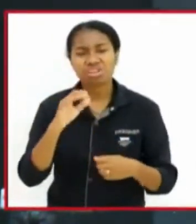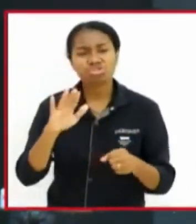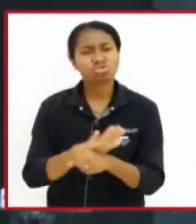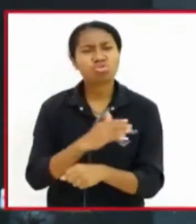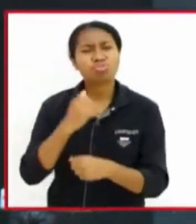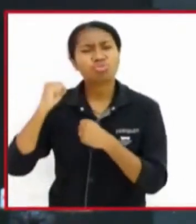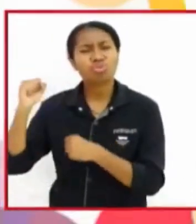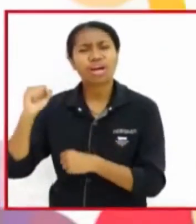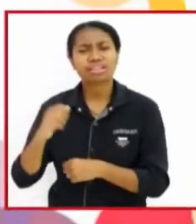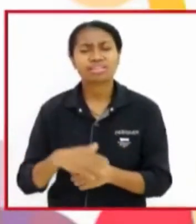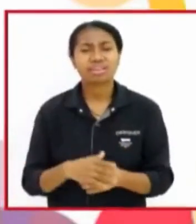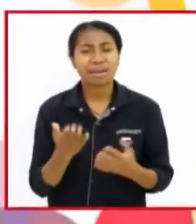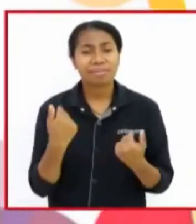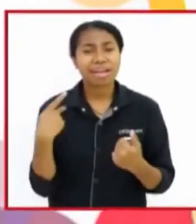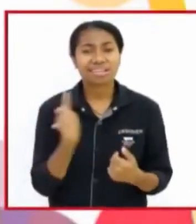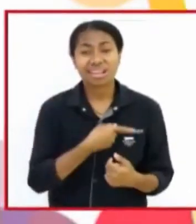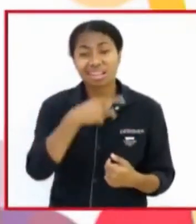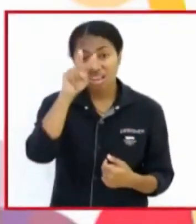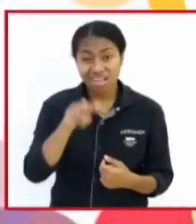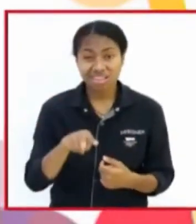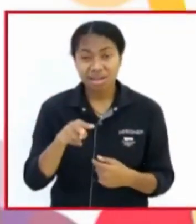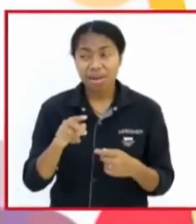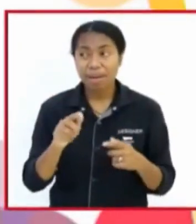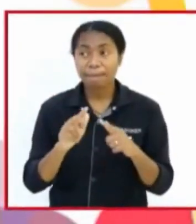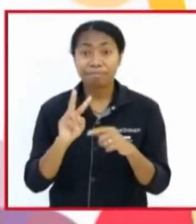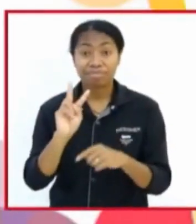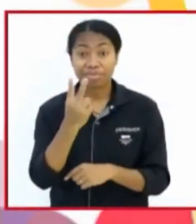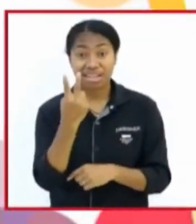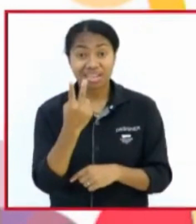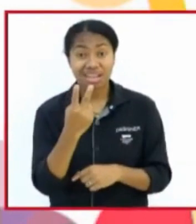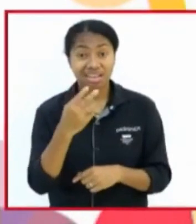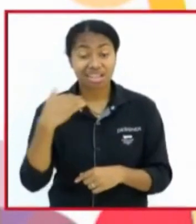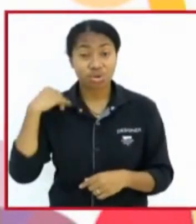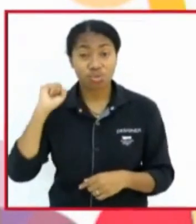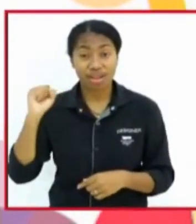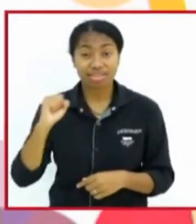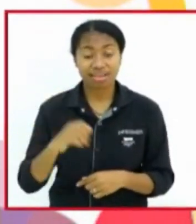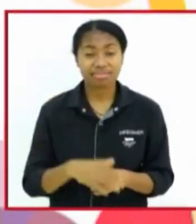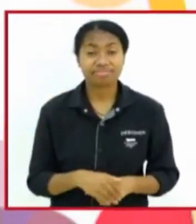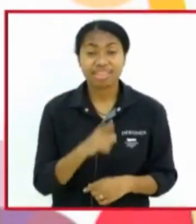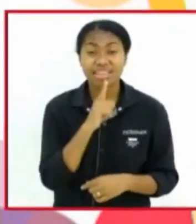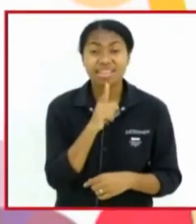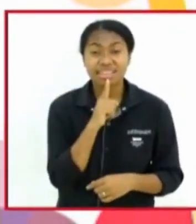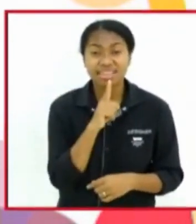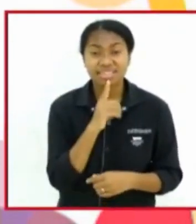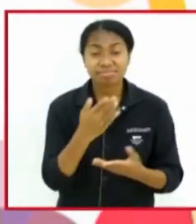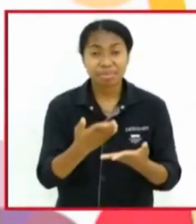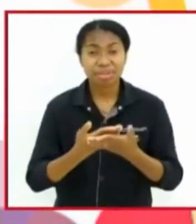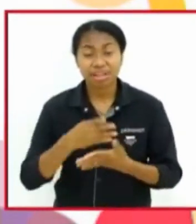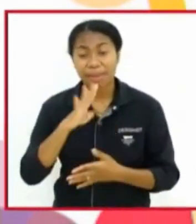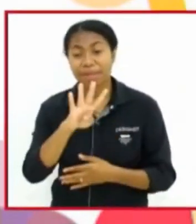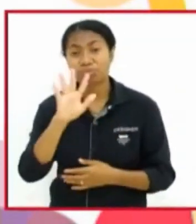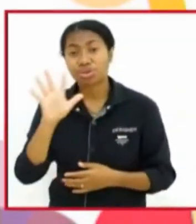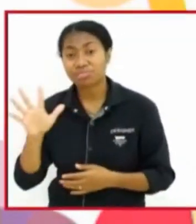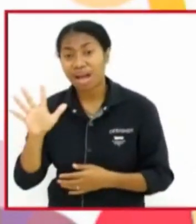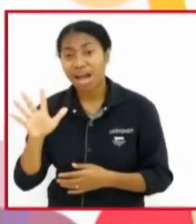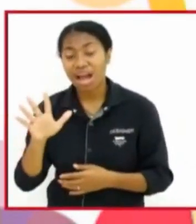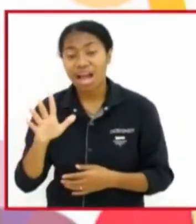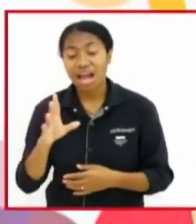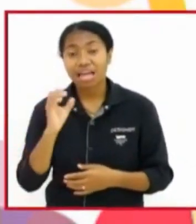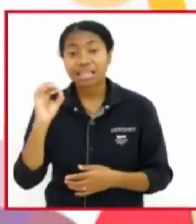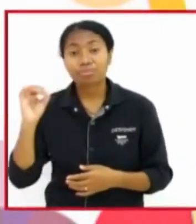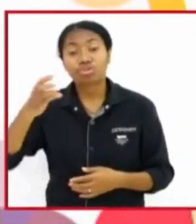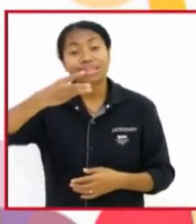Mari kita lihat perbandingan kekuatan dalam perbandingan kekuatan Inggris mengeringkan 45.000 tentara